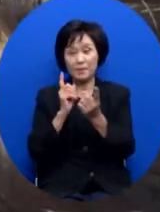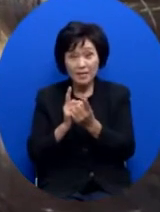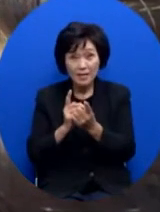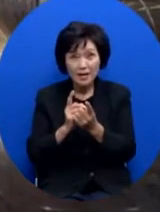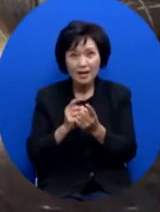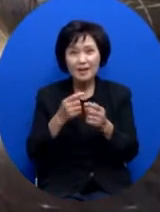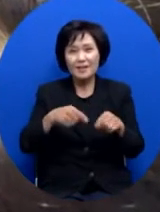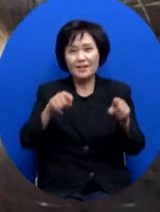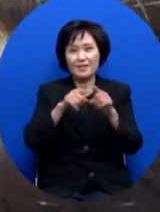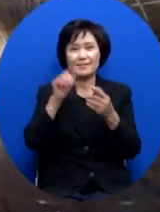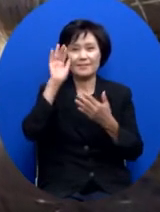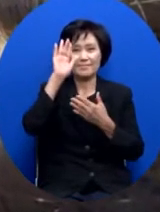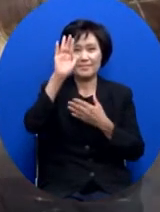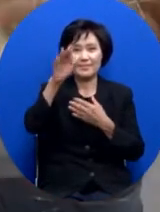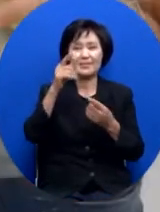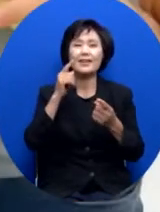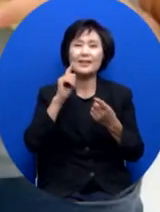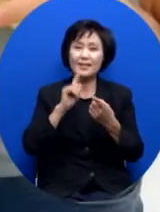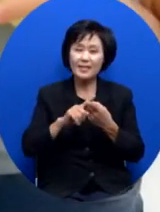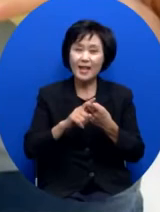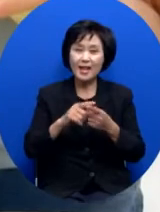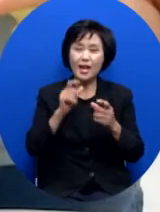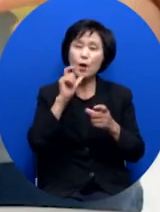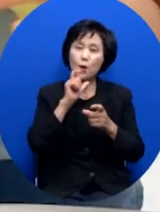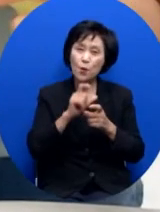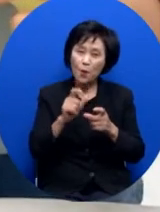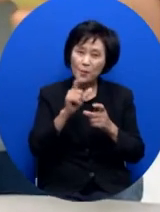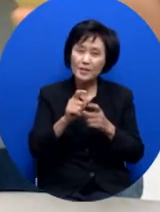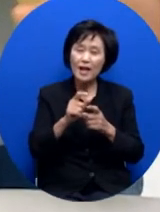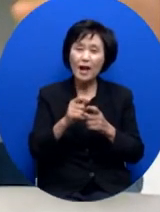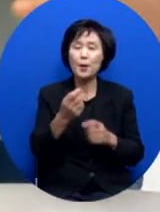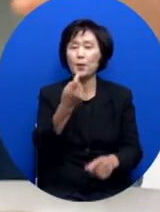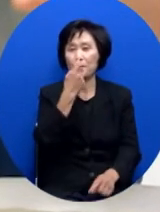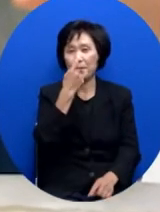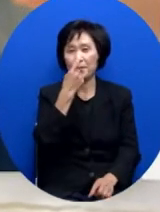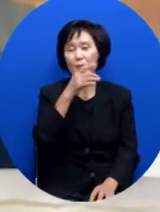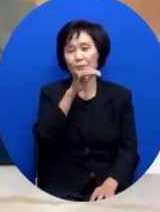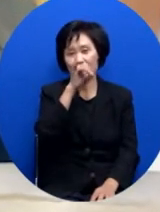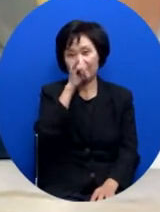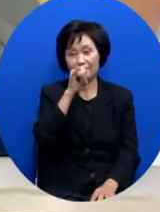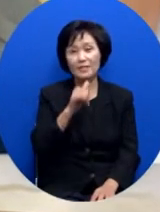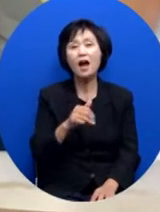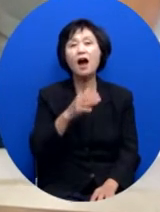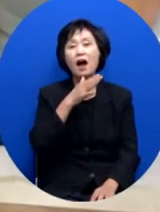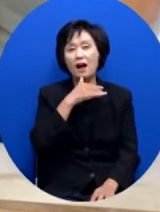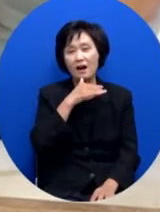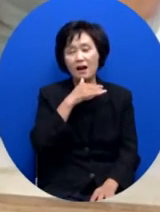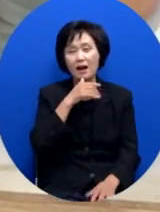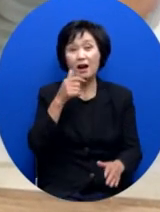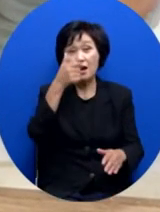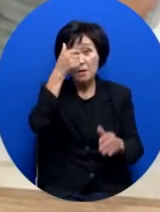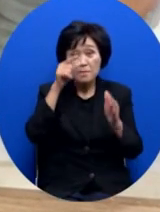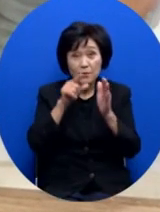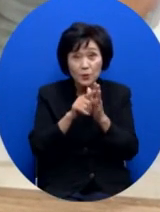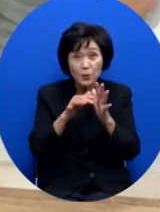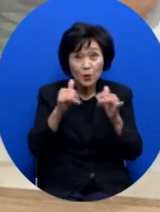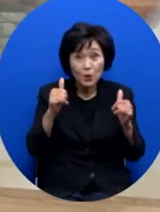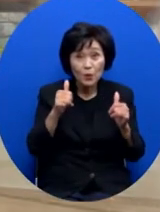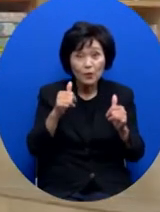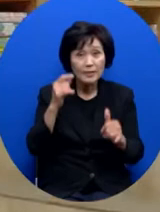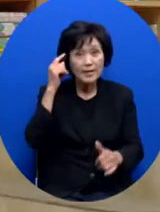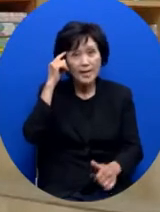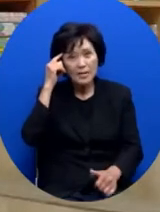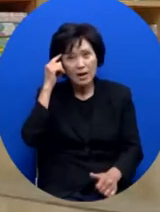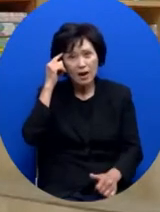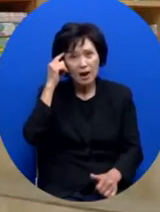고민하고 생각하고 실 전적으로 일을 진행해 온 일까지 하고 있습니다 그래서 아 기독교인들의 같이 간 기독교인들 로서